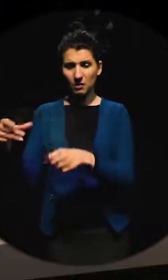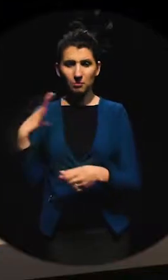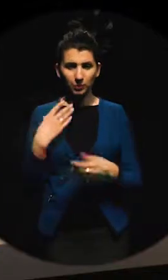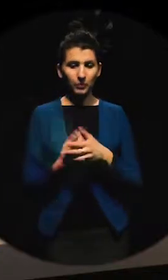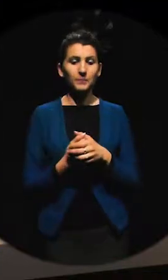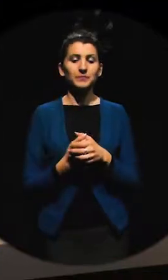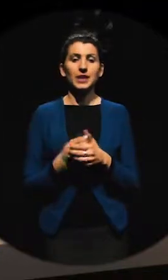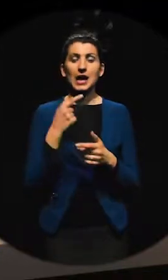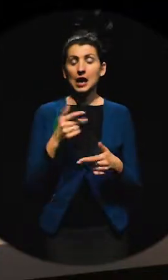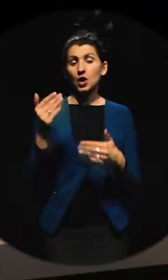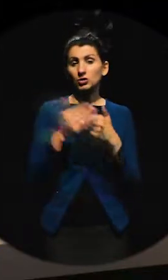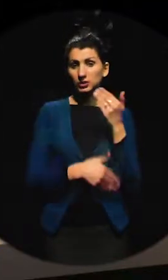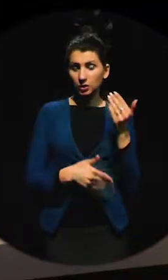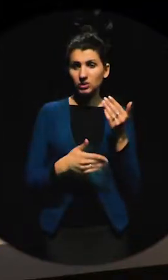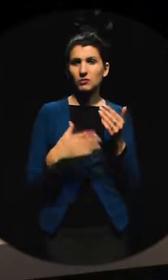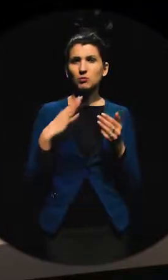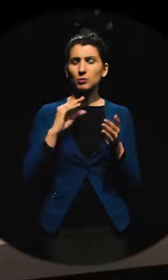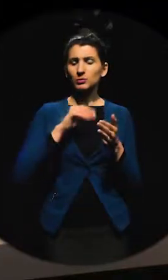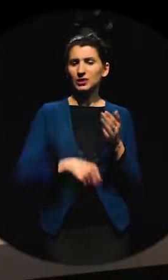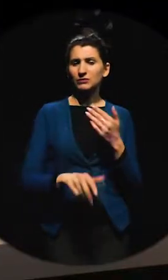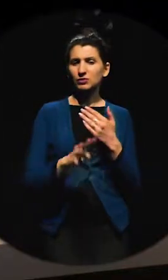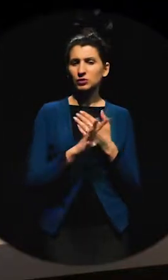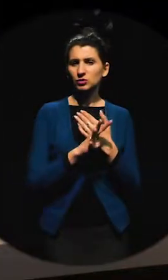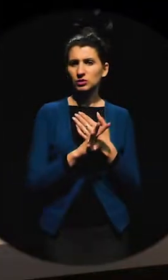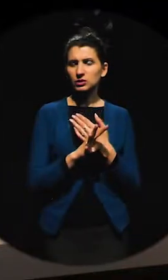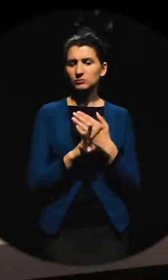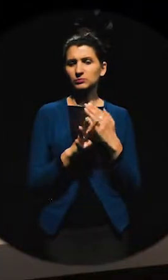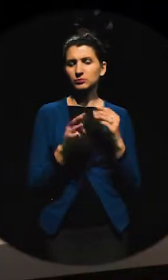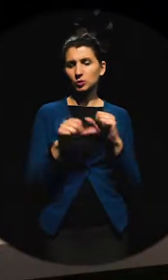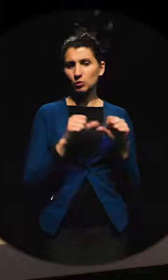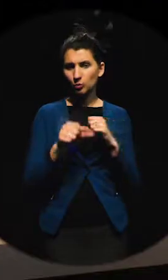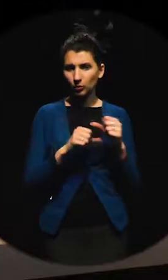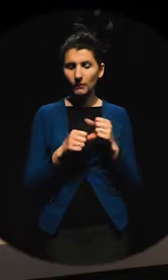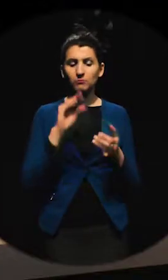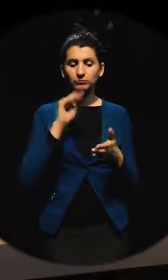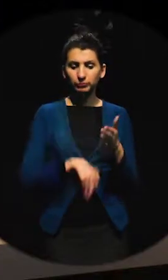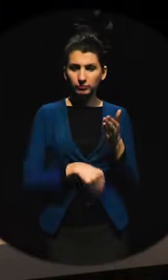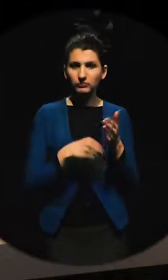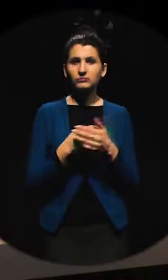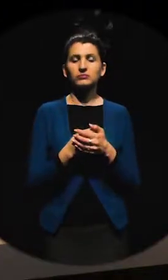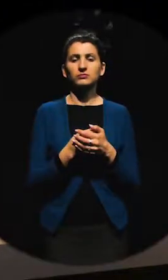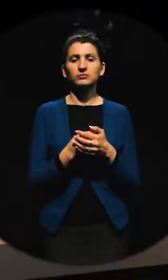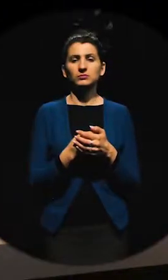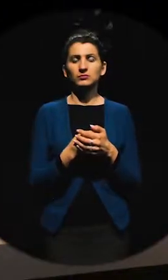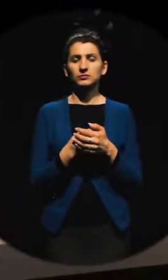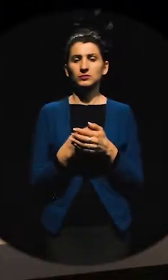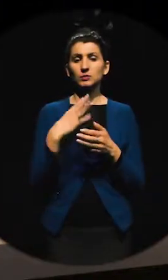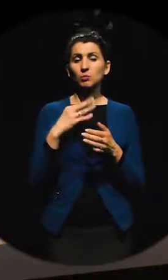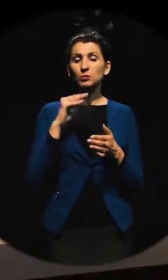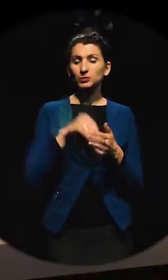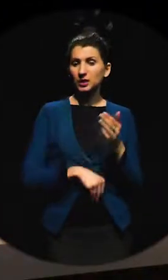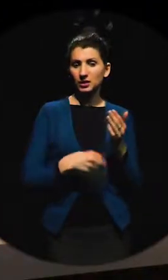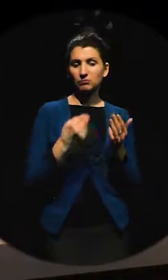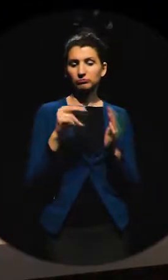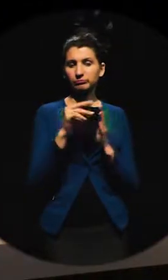Zjednoczonych było podpisanie w 1990 roku no, najważniejszego dokumentu dla osób z